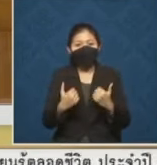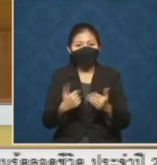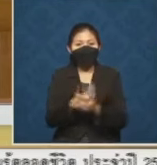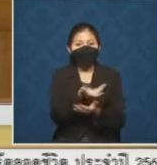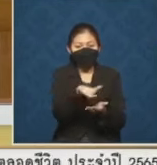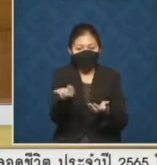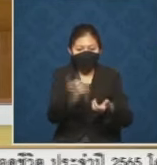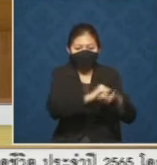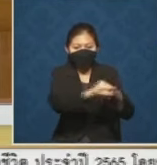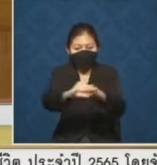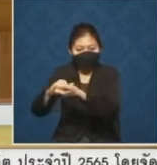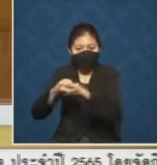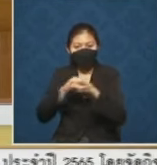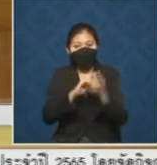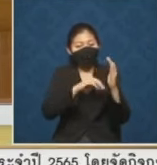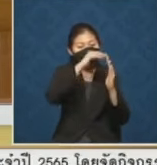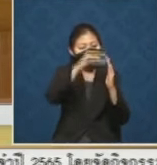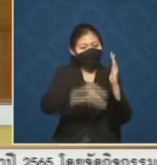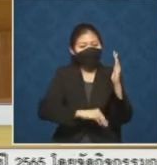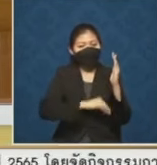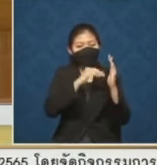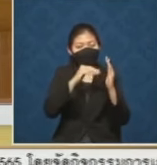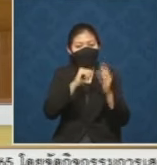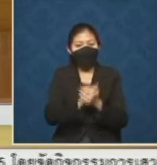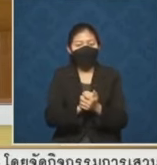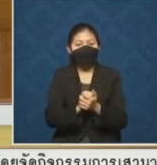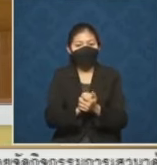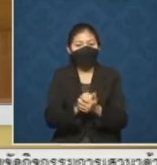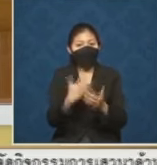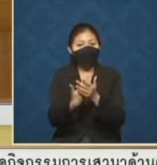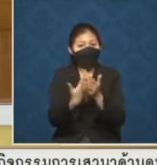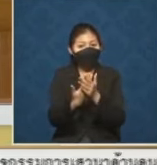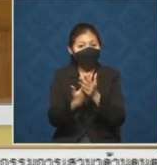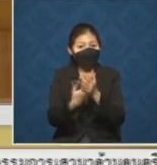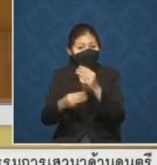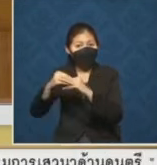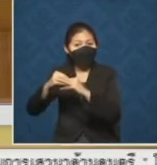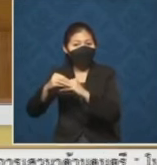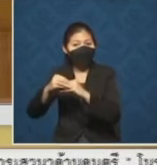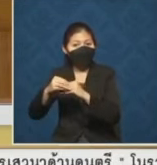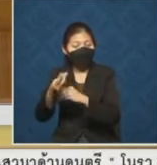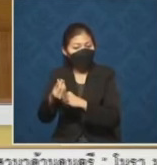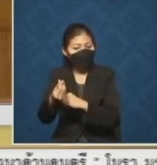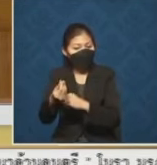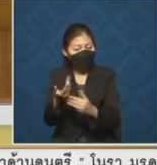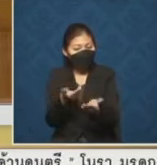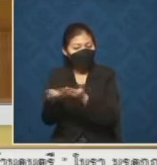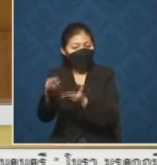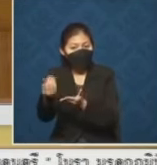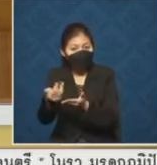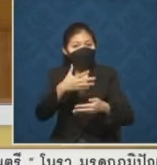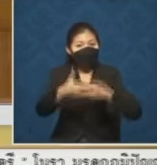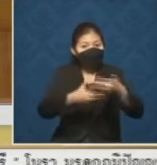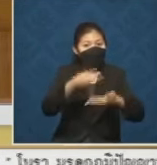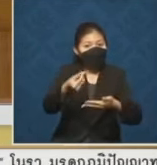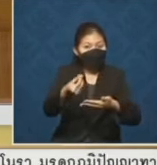ลังติดตามจับกลุ่มผู้ต้องหาที่ข้ามไปประเทศกัมพูชาแล้วที่ผ่านมาเนี่ยมีการจับกลุ่มแล้วบางแก๊งขณะนี้กำลังติด